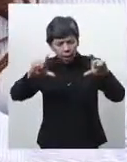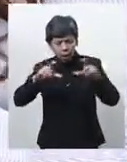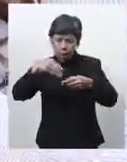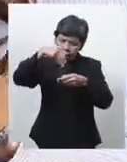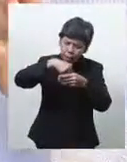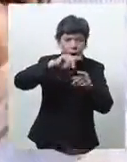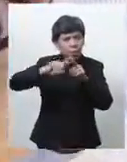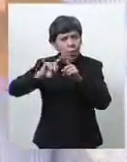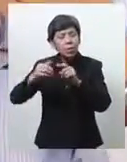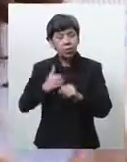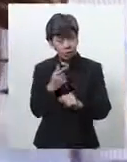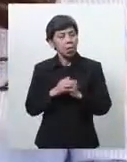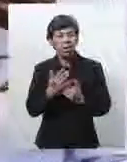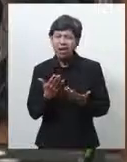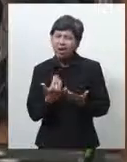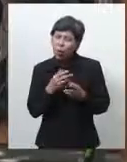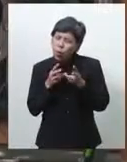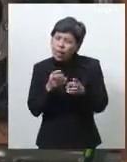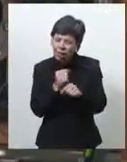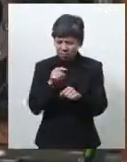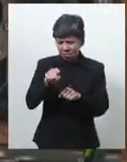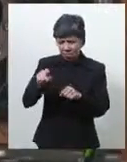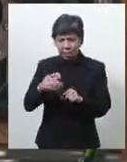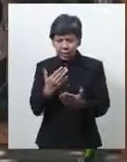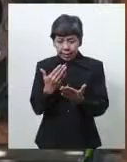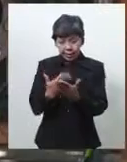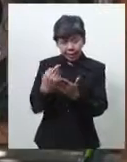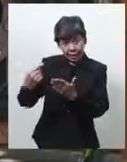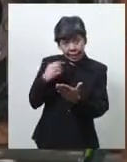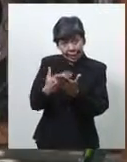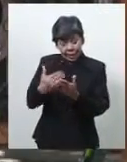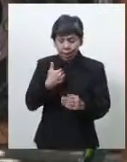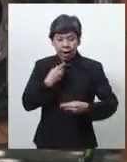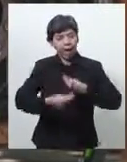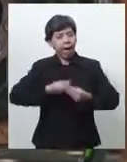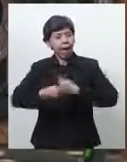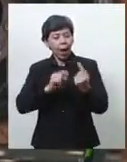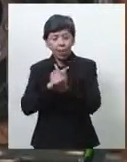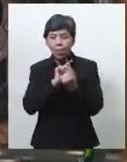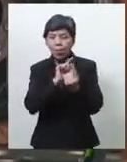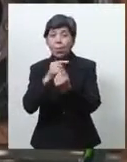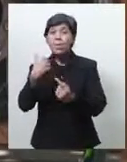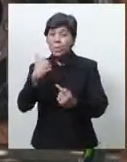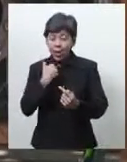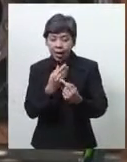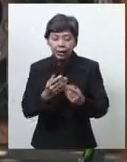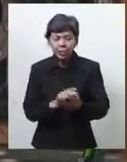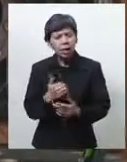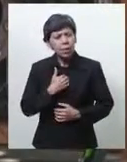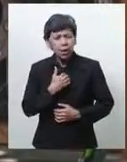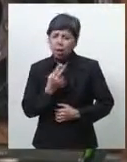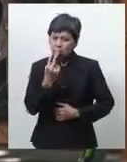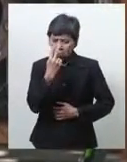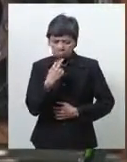างๆ ครับ พี่ต้นก็มาช่วยขายด้วยแล้วเวลาเราเจอลูกค้าล่ะคะเพราะว่าเราก็ต้องมีการขายของมีการพบปะ ใช่ครับ กับลูกค้าด้วย ครับผ